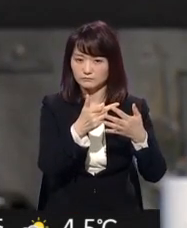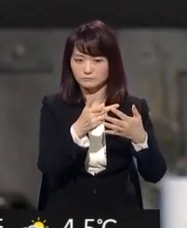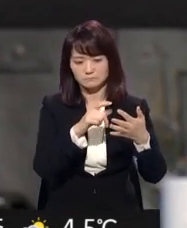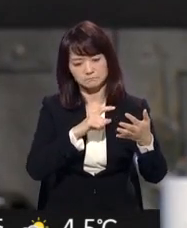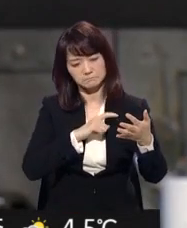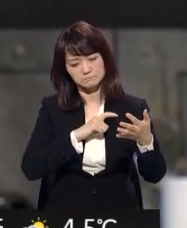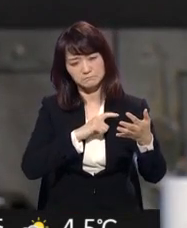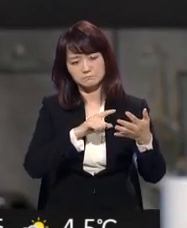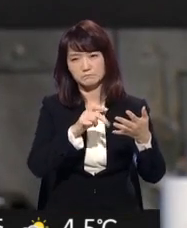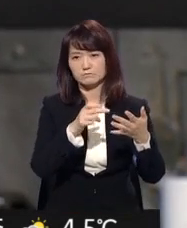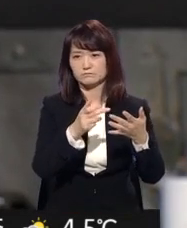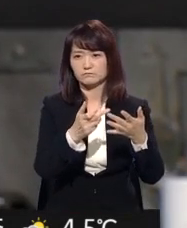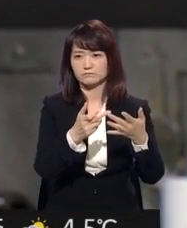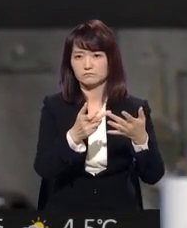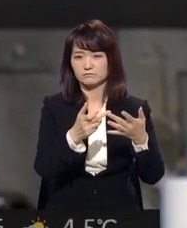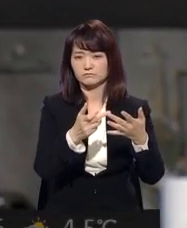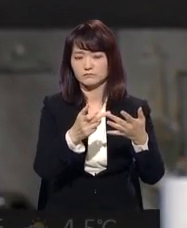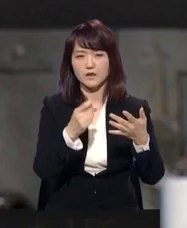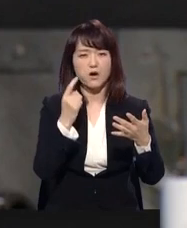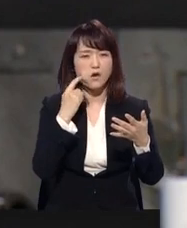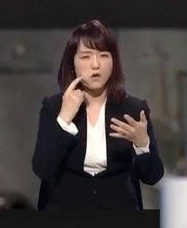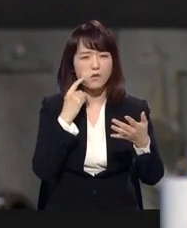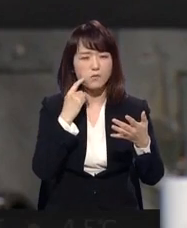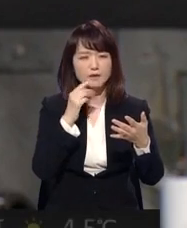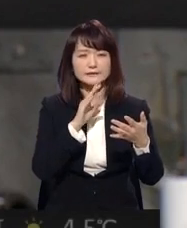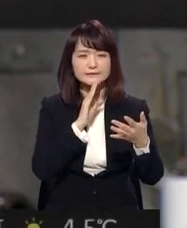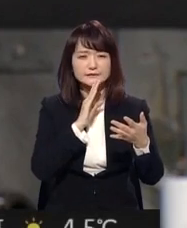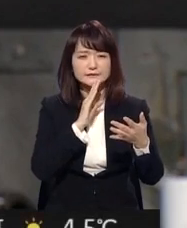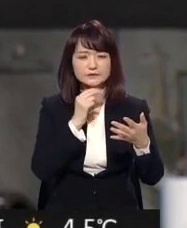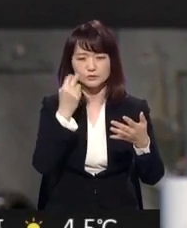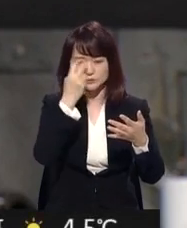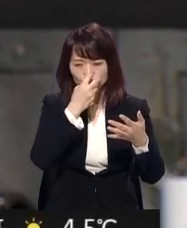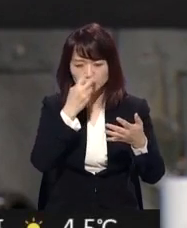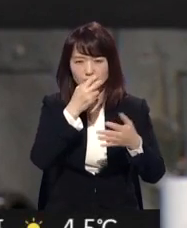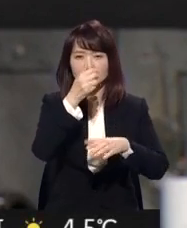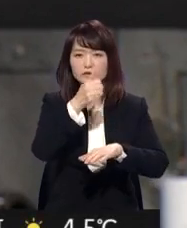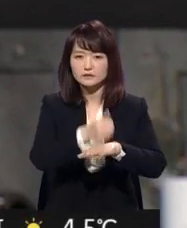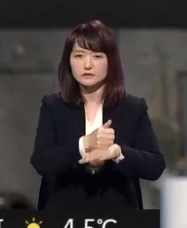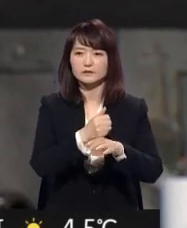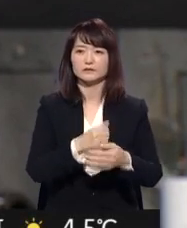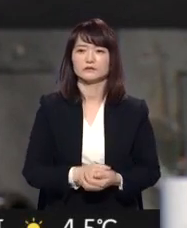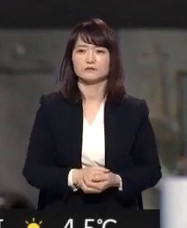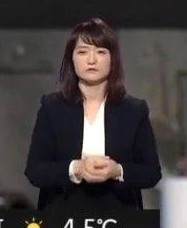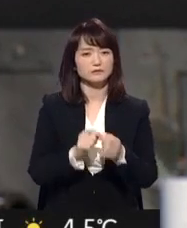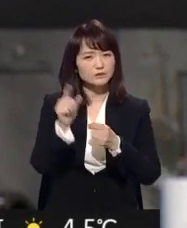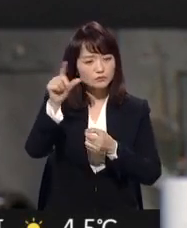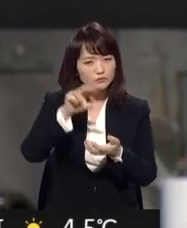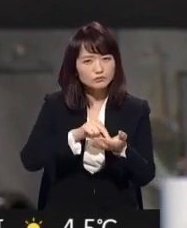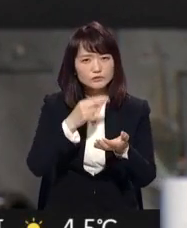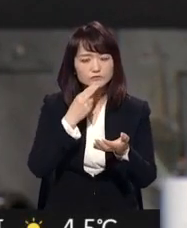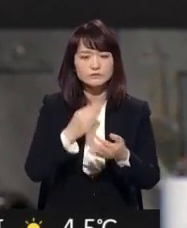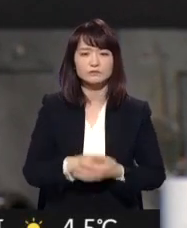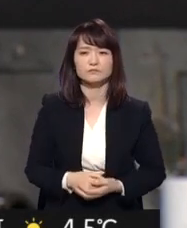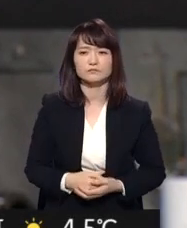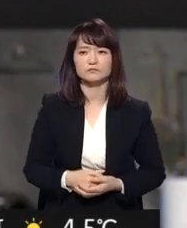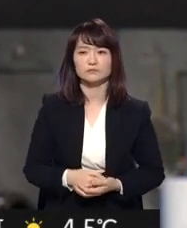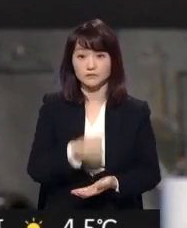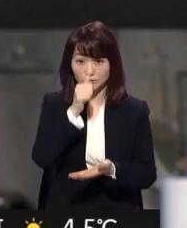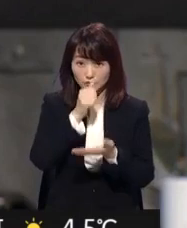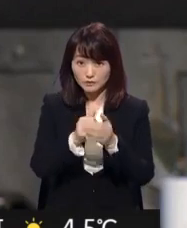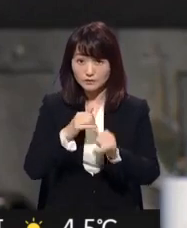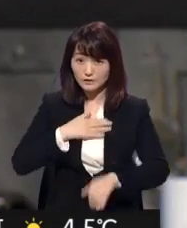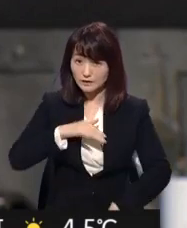있었던 거 같고 다만 거짓말 탐지기를 해보니까이 대부분에서는 특이사항이 없었는데 혹시 범인 알고